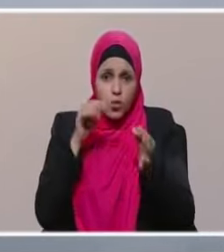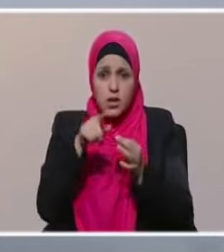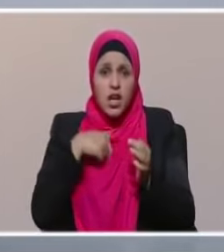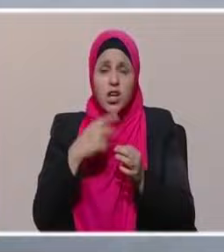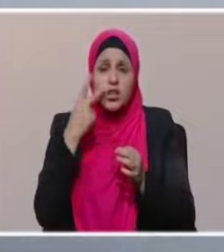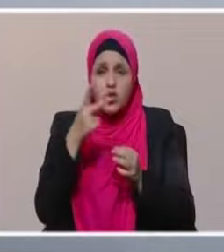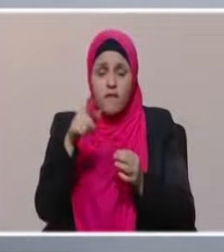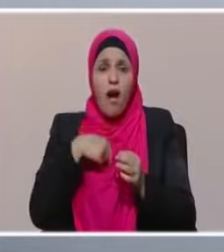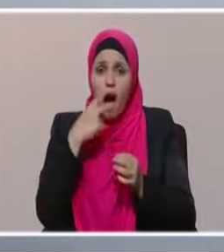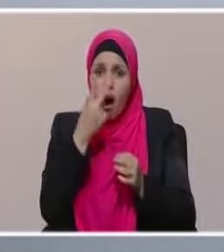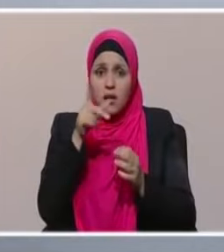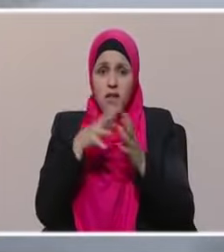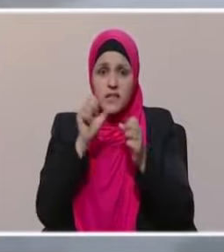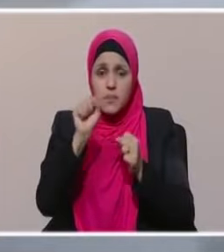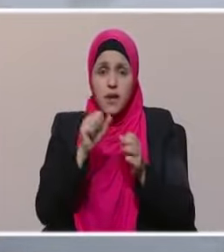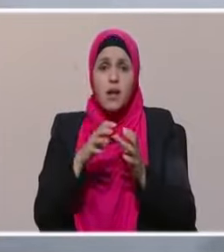نعرض الحاله بتاعتك؟